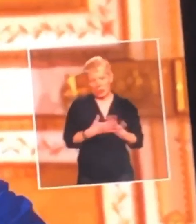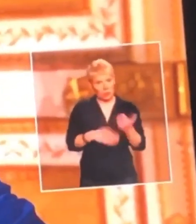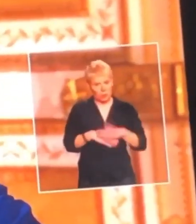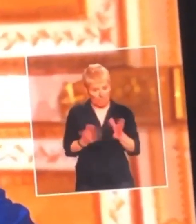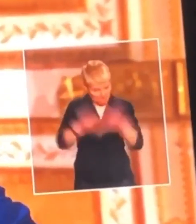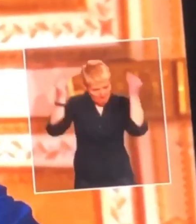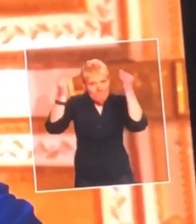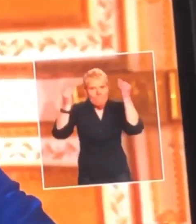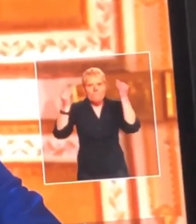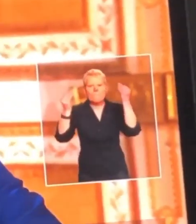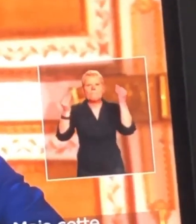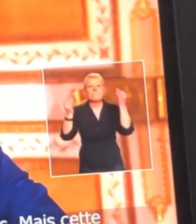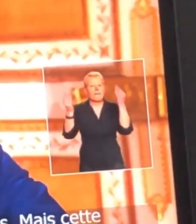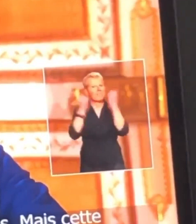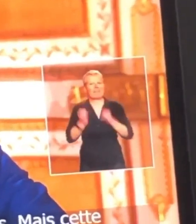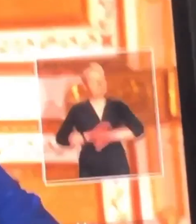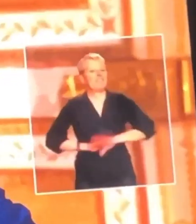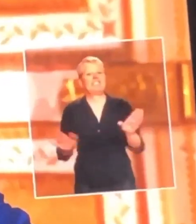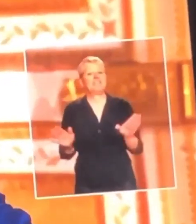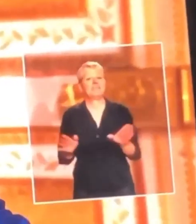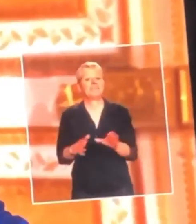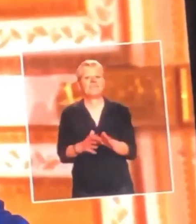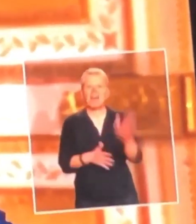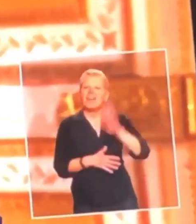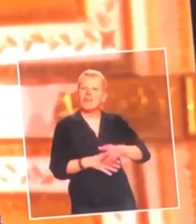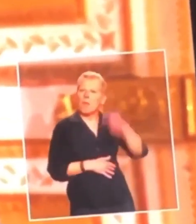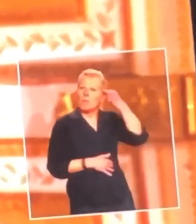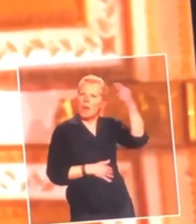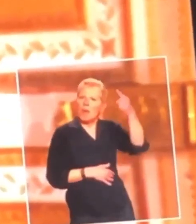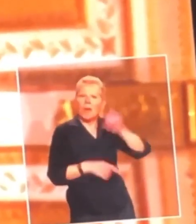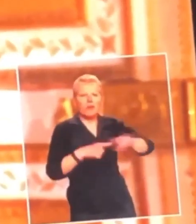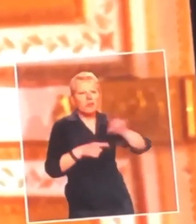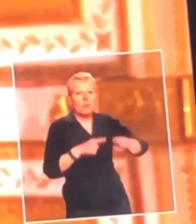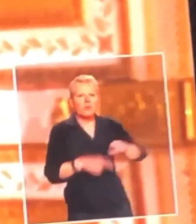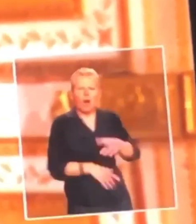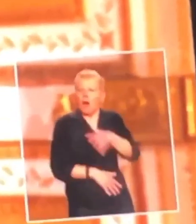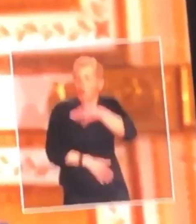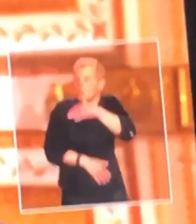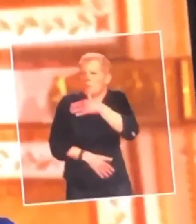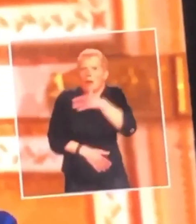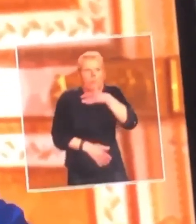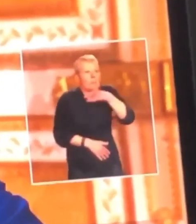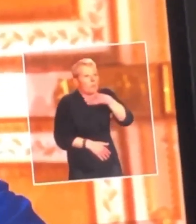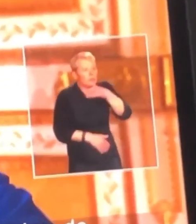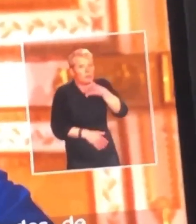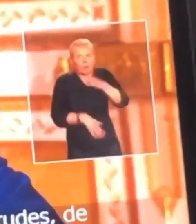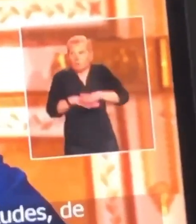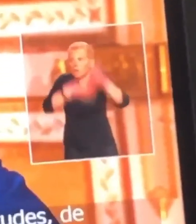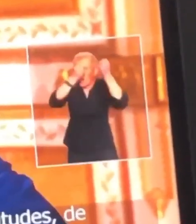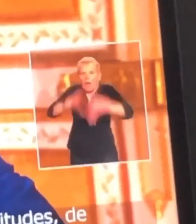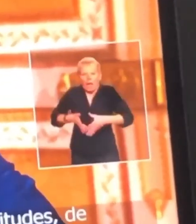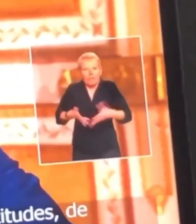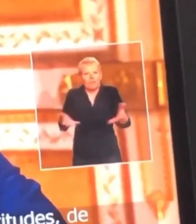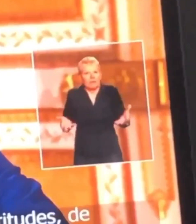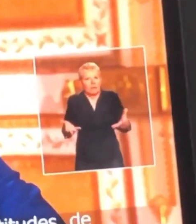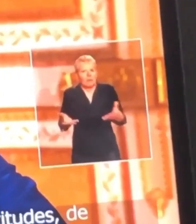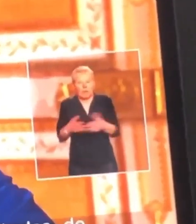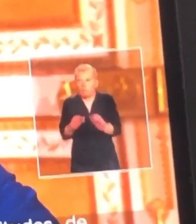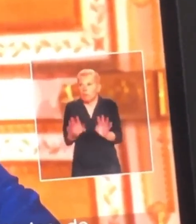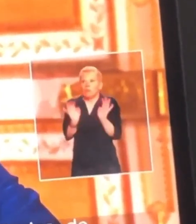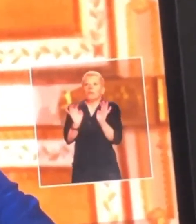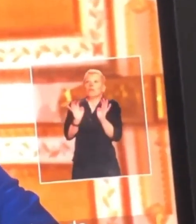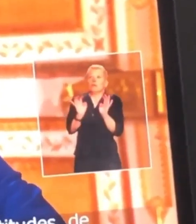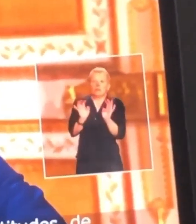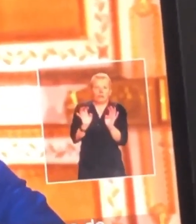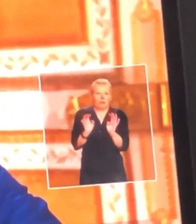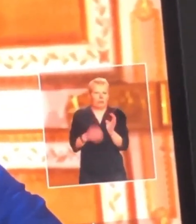je vois le taux de suicide. Me demande pas ce qu'il épouse à casser des vitrines. J'suis pas la mairie, j'suis qu'une artiste en devenir, moi. J'suis qu'une boulette, me demande pas si